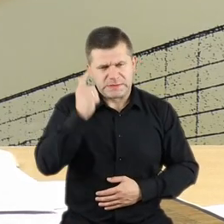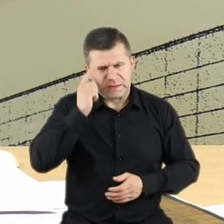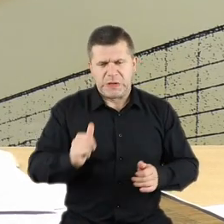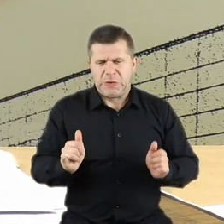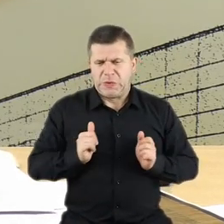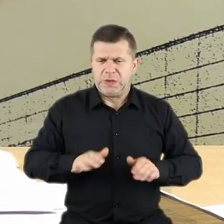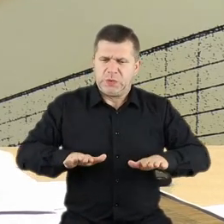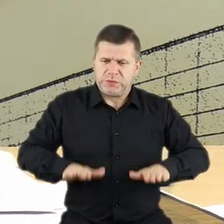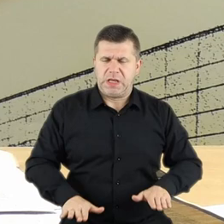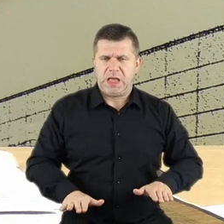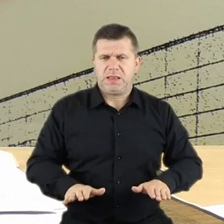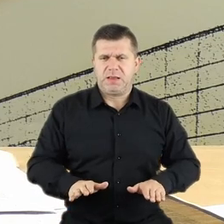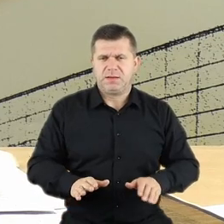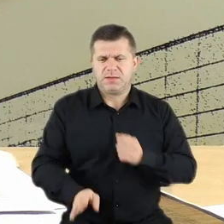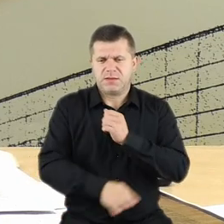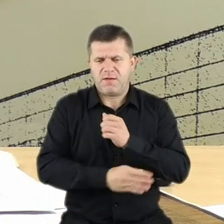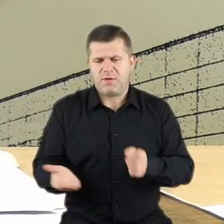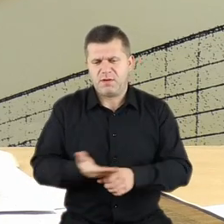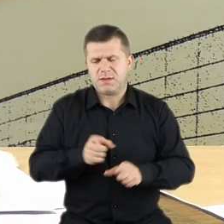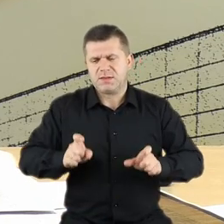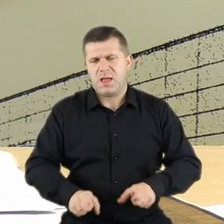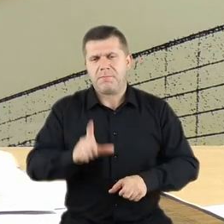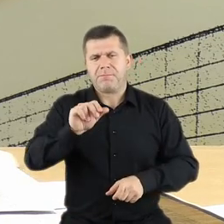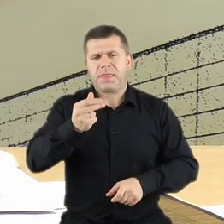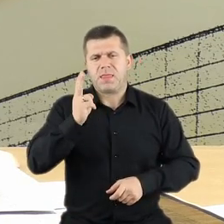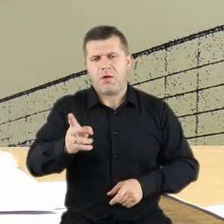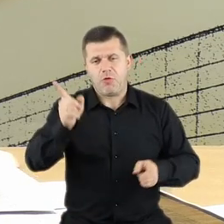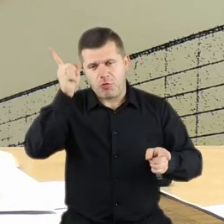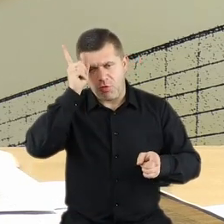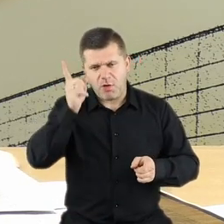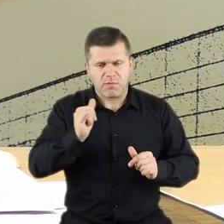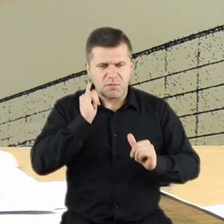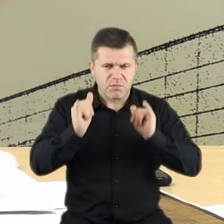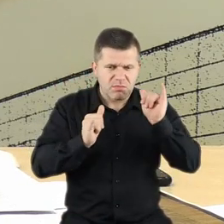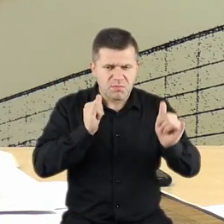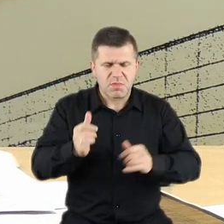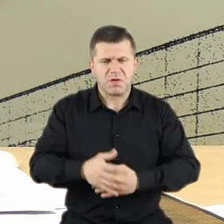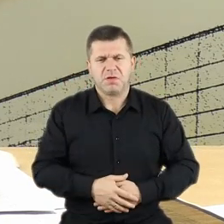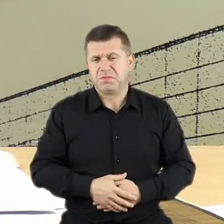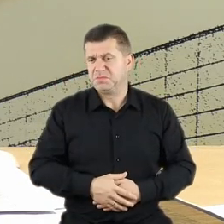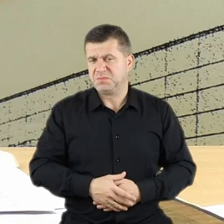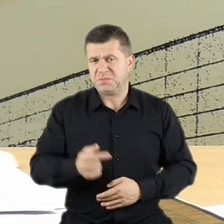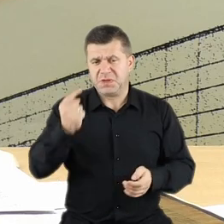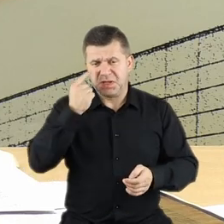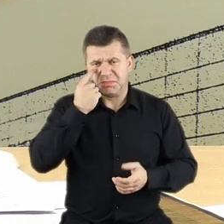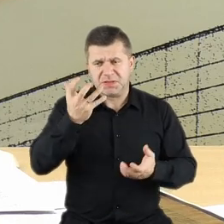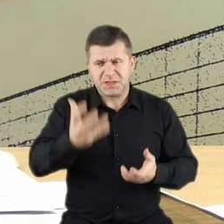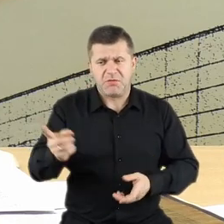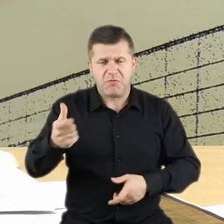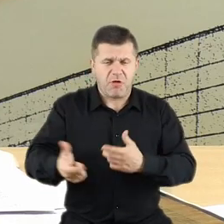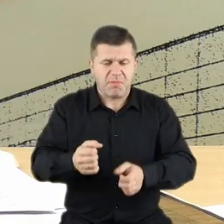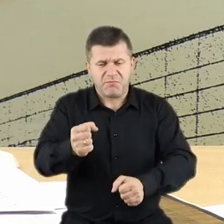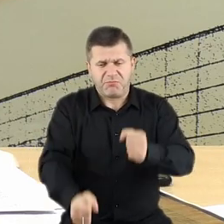na pniaku coby co nieco odsapnąć krowa porykuje No pewnie chce zabiją